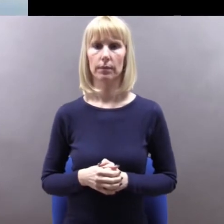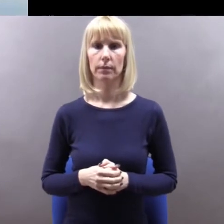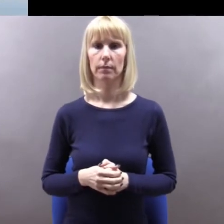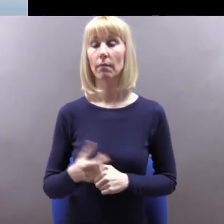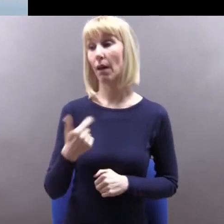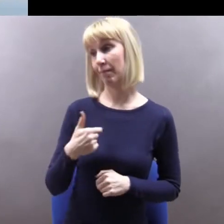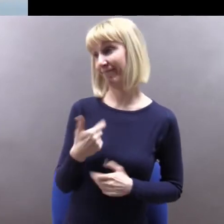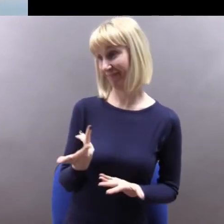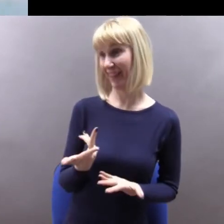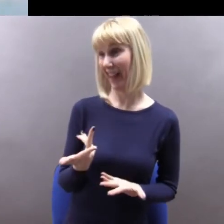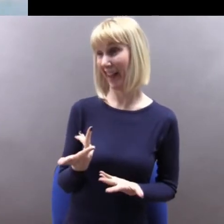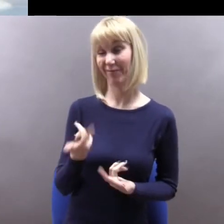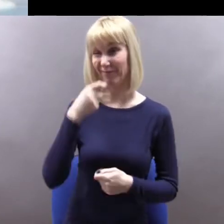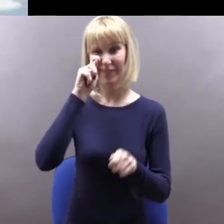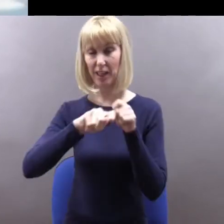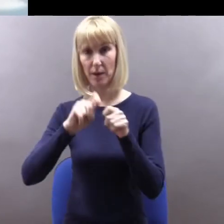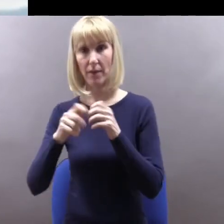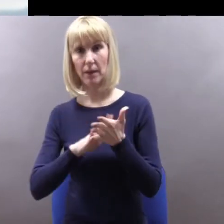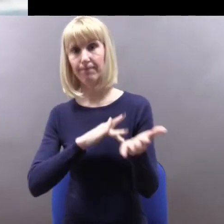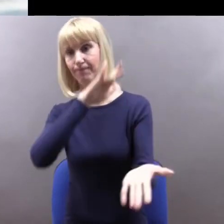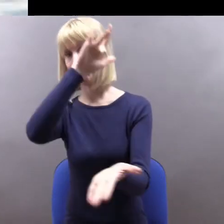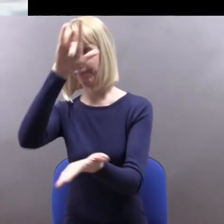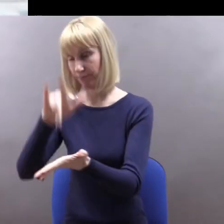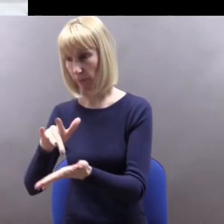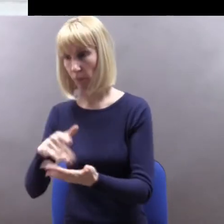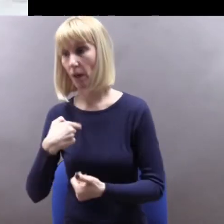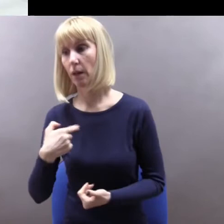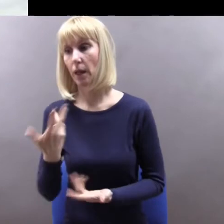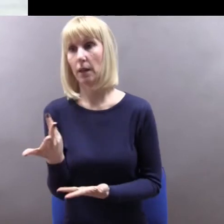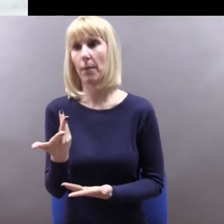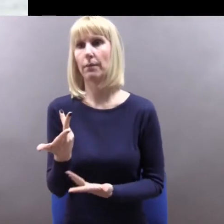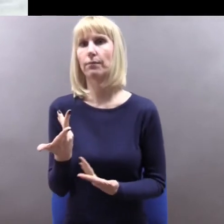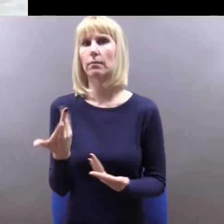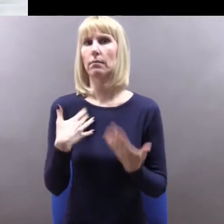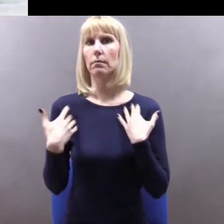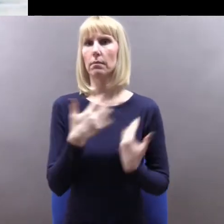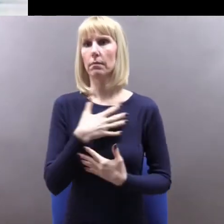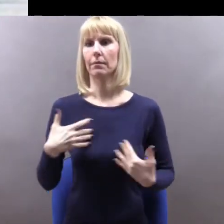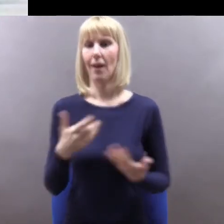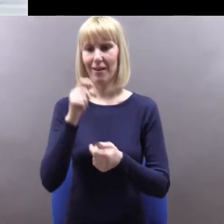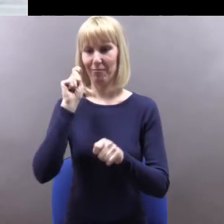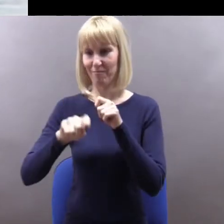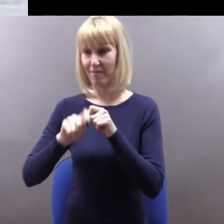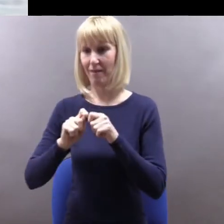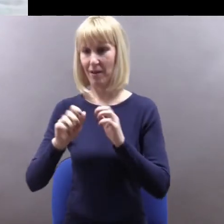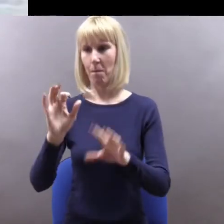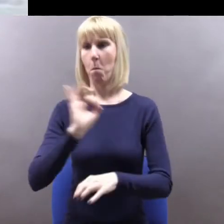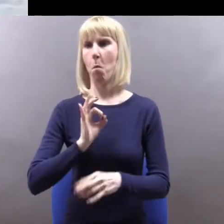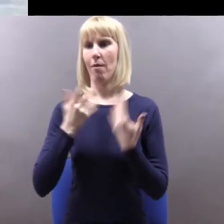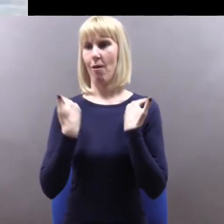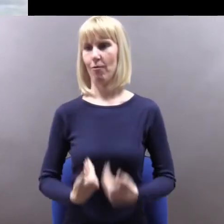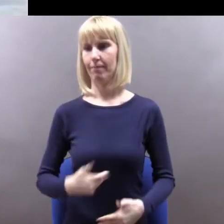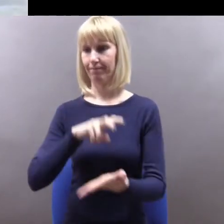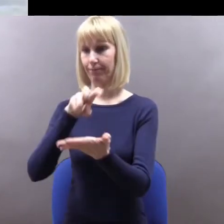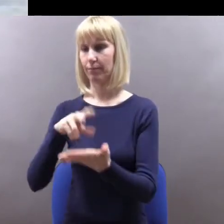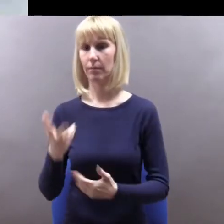Ja powiem tak, okay. Ja z natury nie sprawdzam. Po prostu jadę i przekonuję się na miejscu. Zazwyczaj,